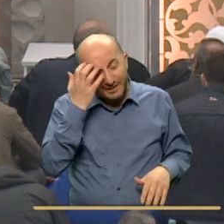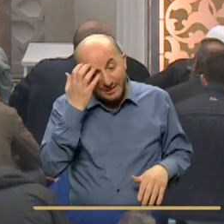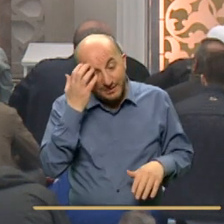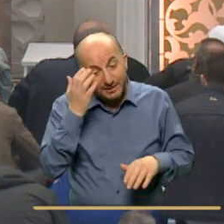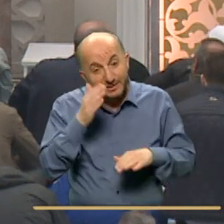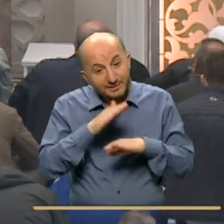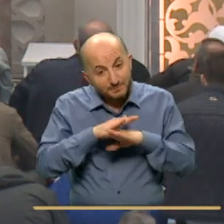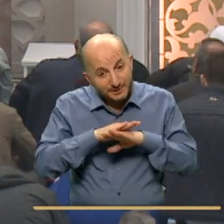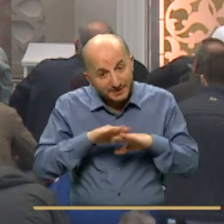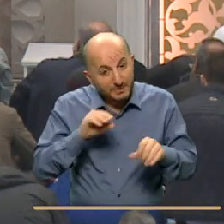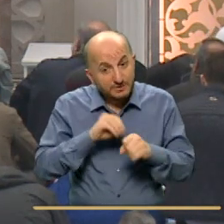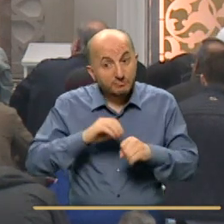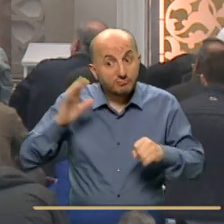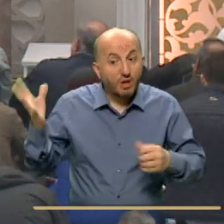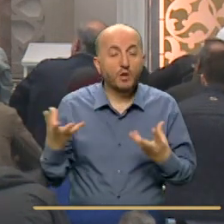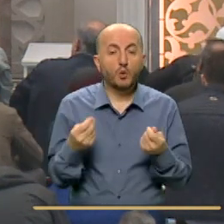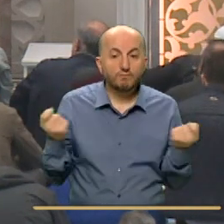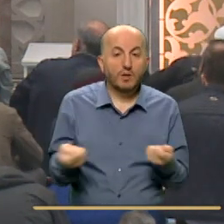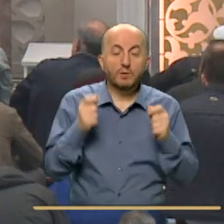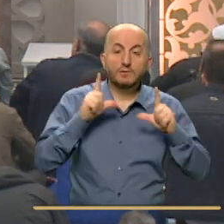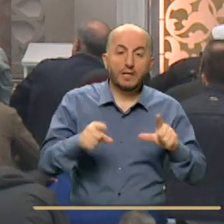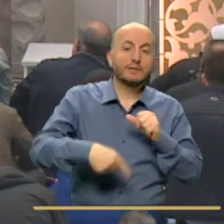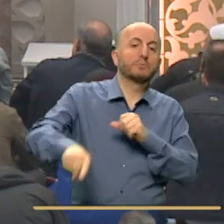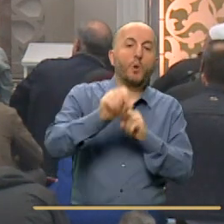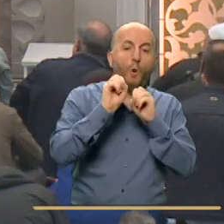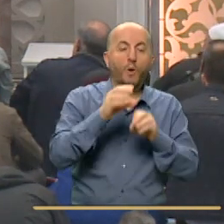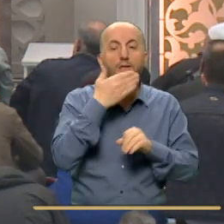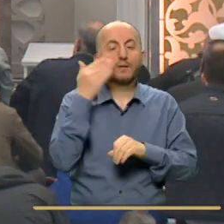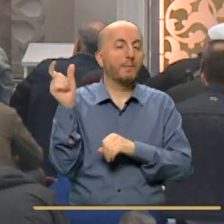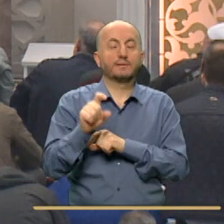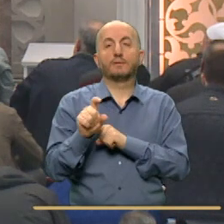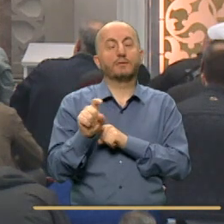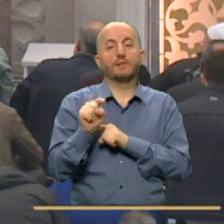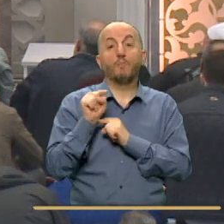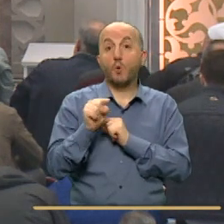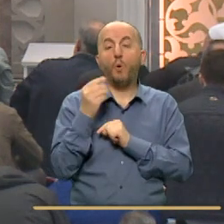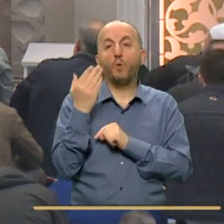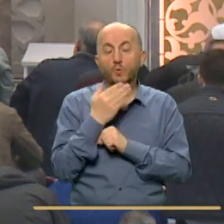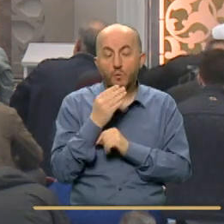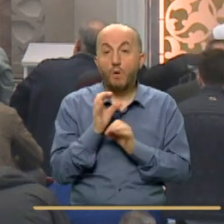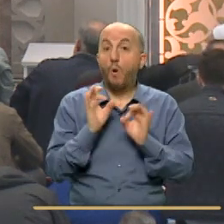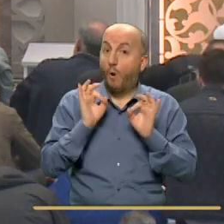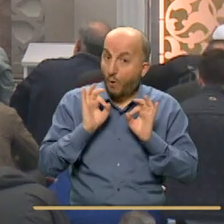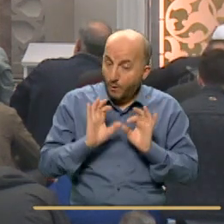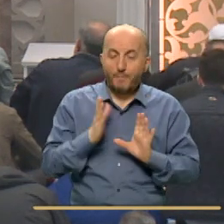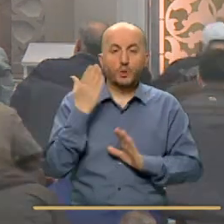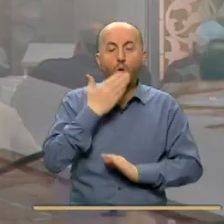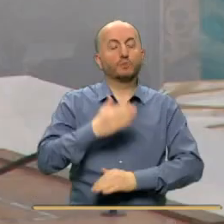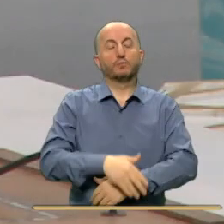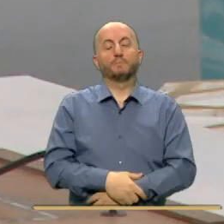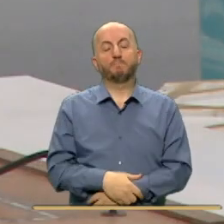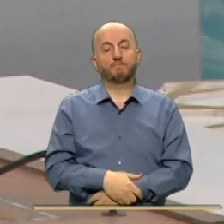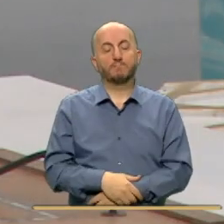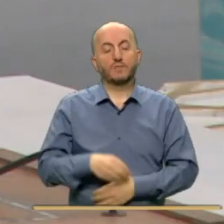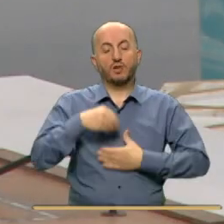yoksulluğun giderilmesi için daha çok çalışmamız gerektiğini bize öğretir Ramazan. Bu okul öylesine bir okuldur.